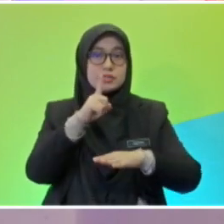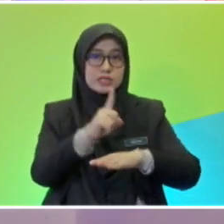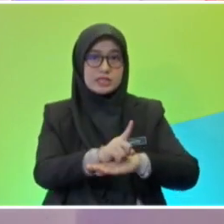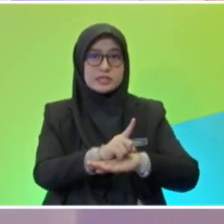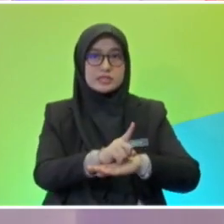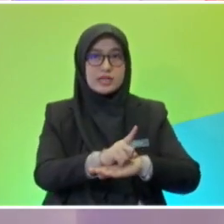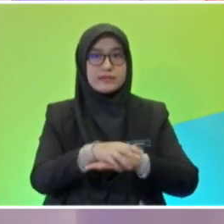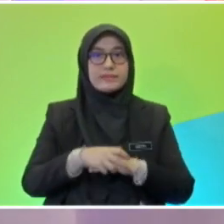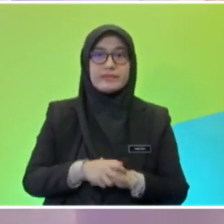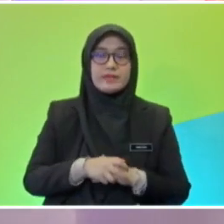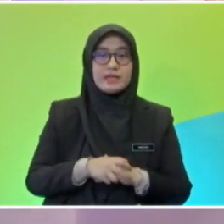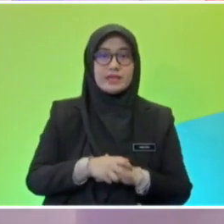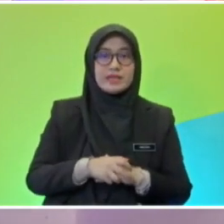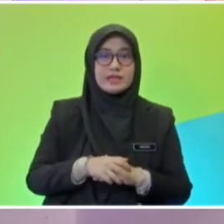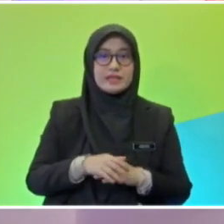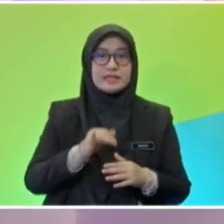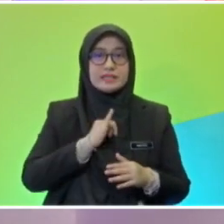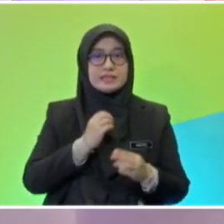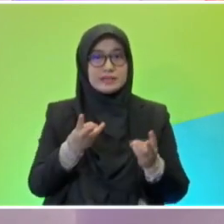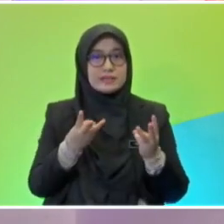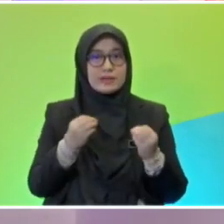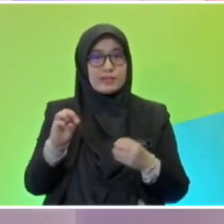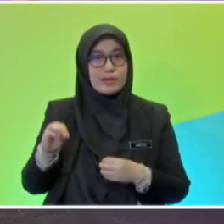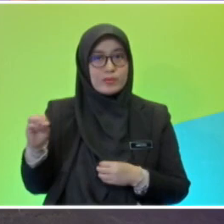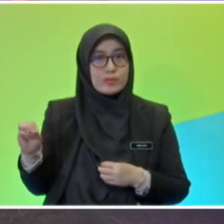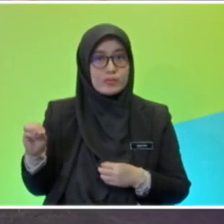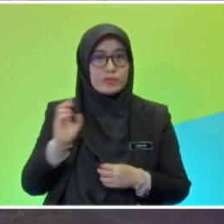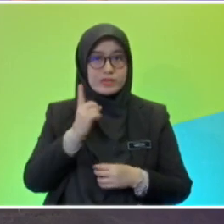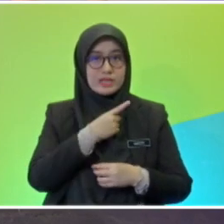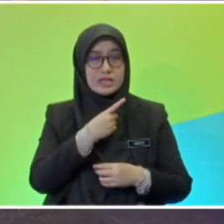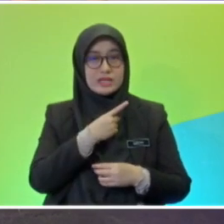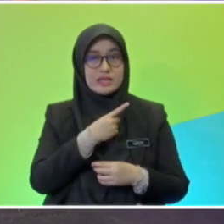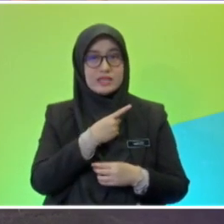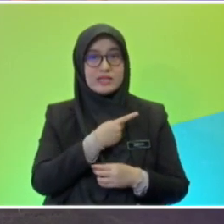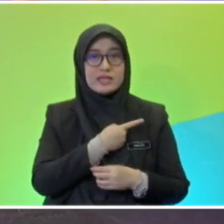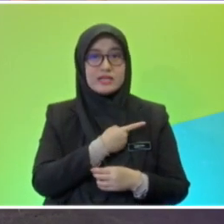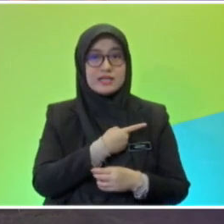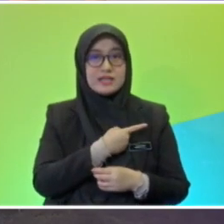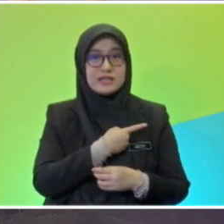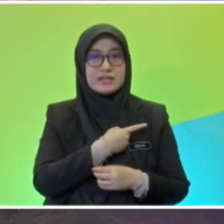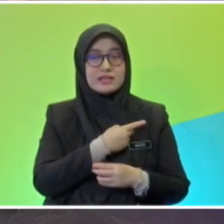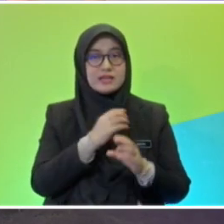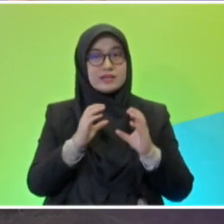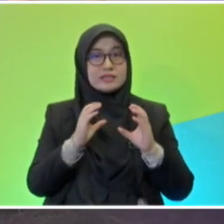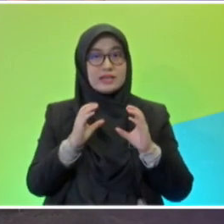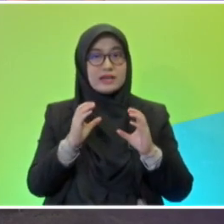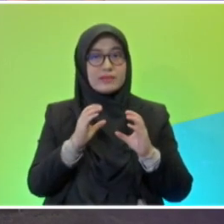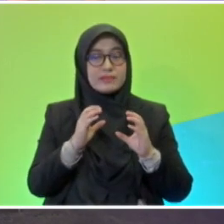ada maklumat enak di kursikan tentang mencapai perjanjian ini Oke siapa yang saya tinggal kamu buat tuh teruskan